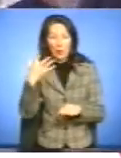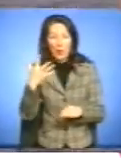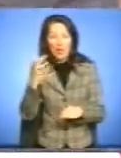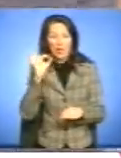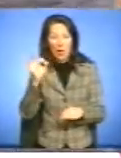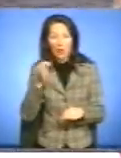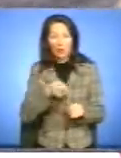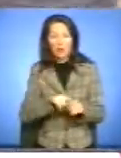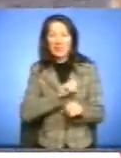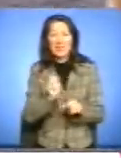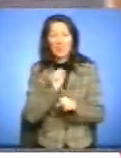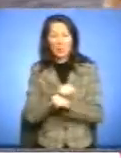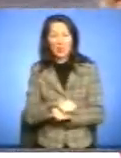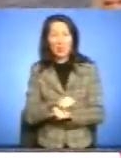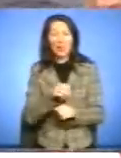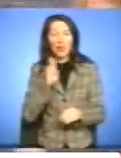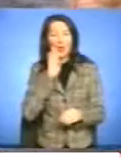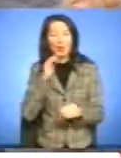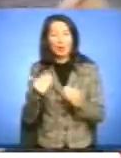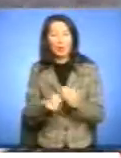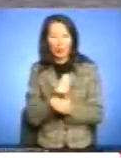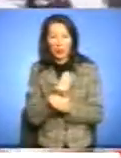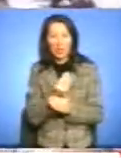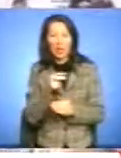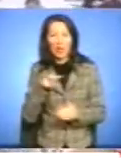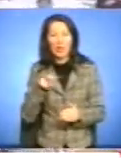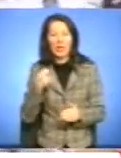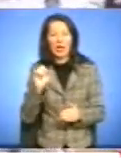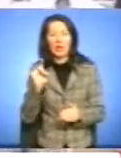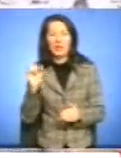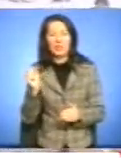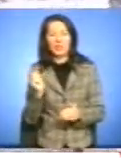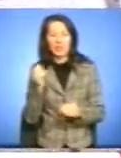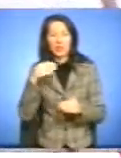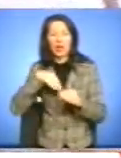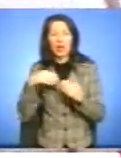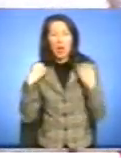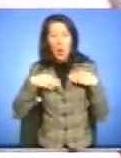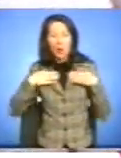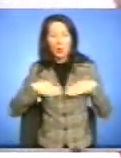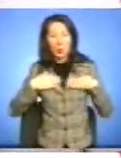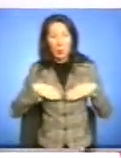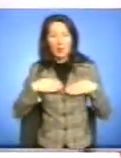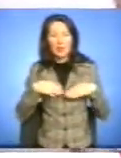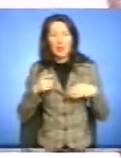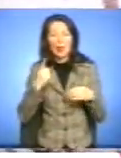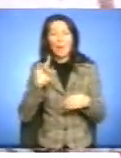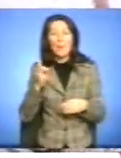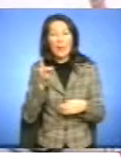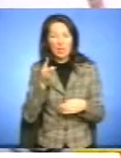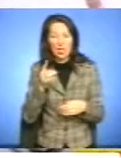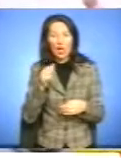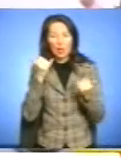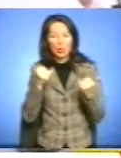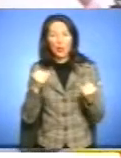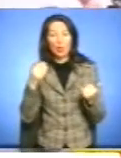Різник наважитися зануритись у воду. Я перший раз сьогодні окунулася. Ну, чесно